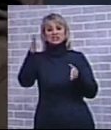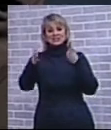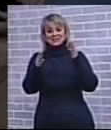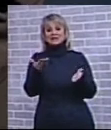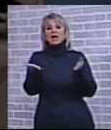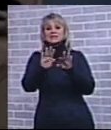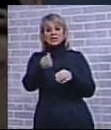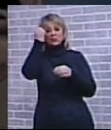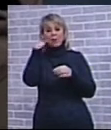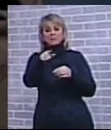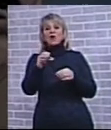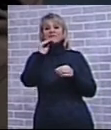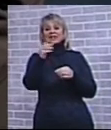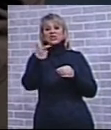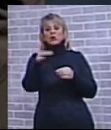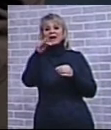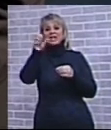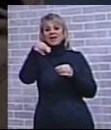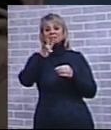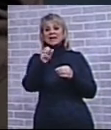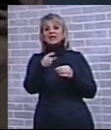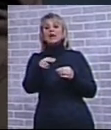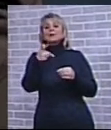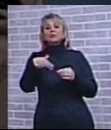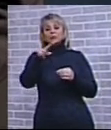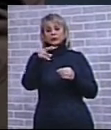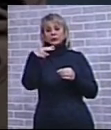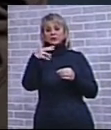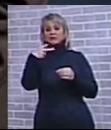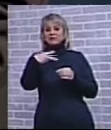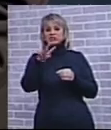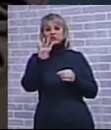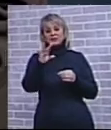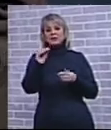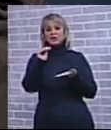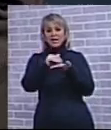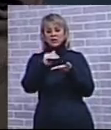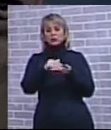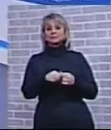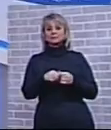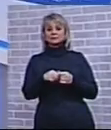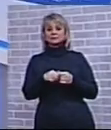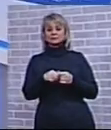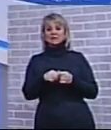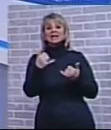и осталась память о Фаине Георгиевне Раневской. Галина Белоусова, Сергей Вишняков, Дон-24,